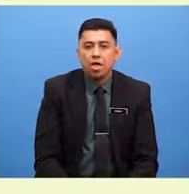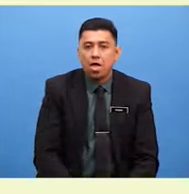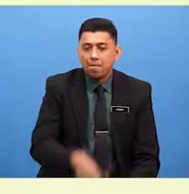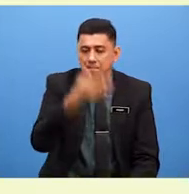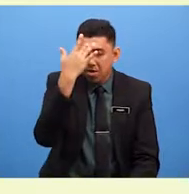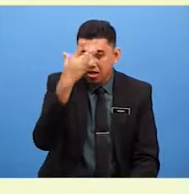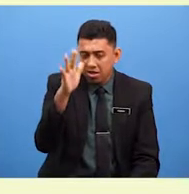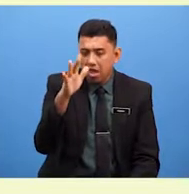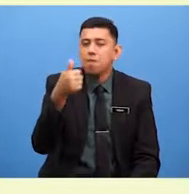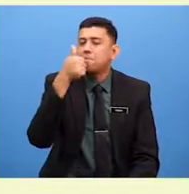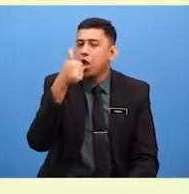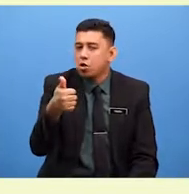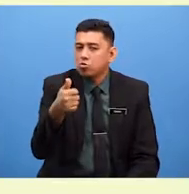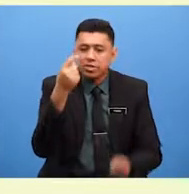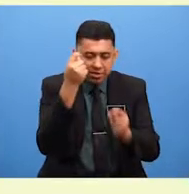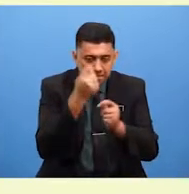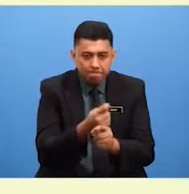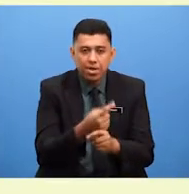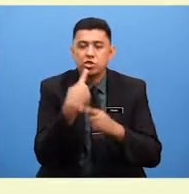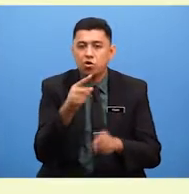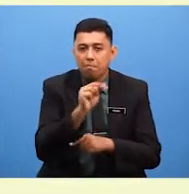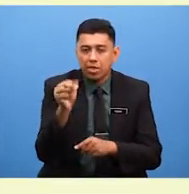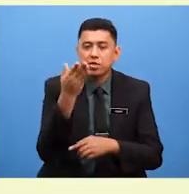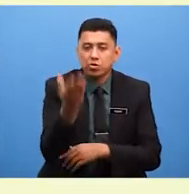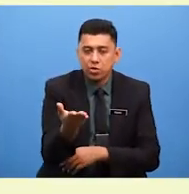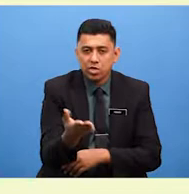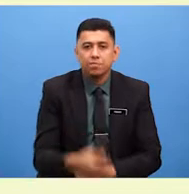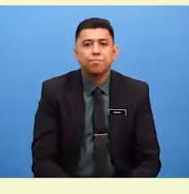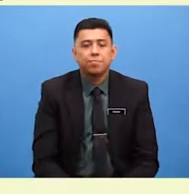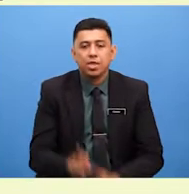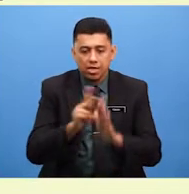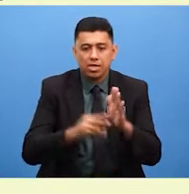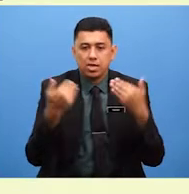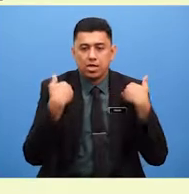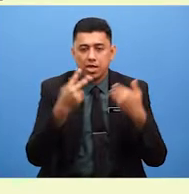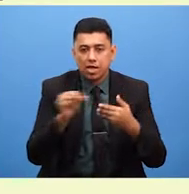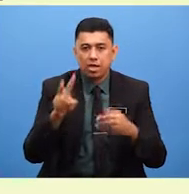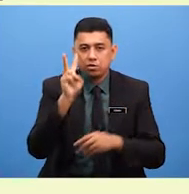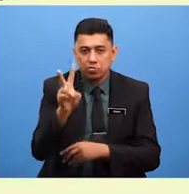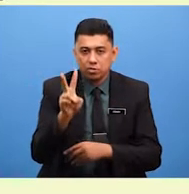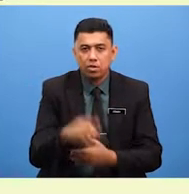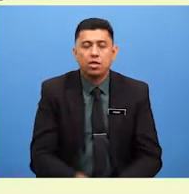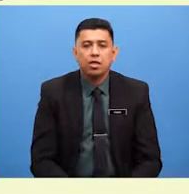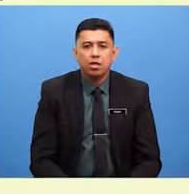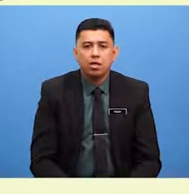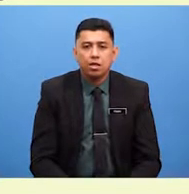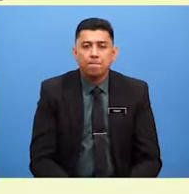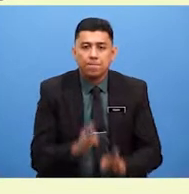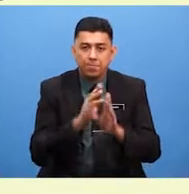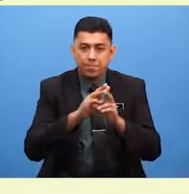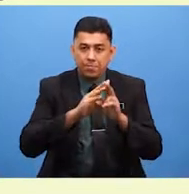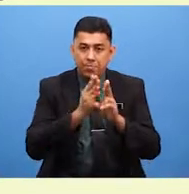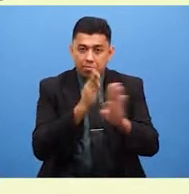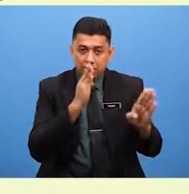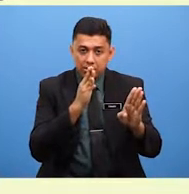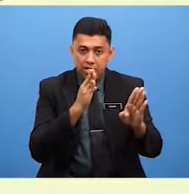Bagus, Jivika. Tepat jawapan kamu. Situasi kedua adalah sempena perarakan